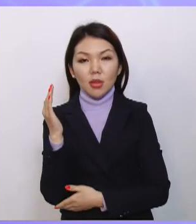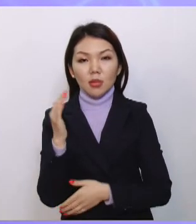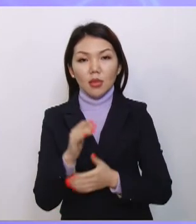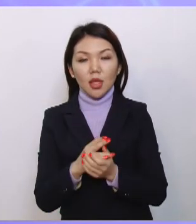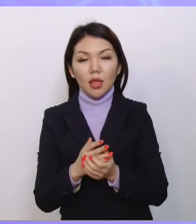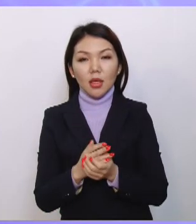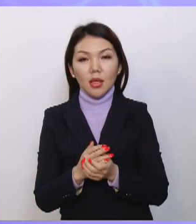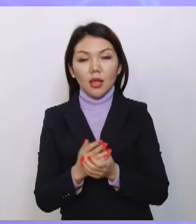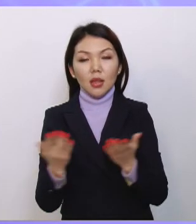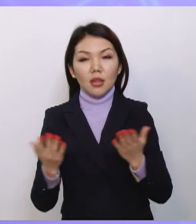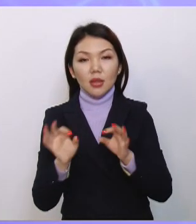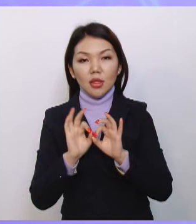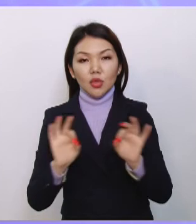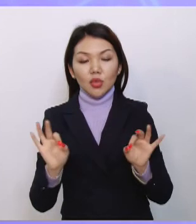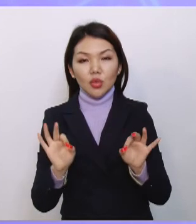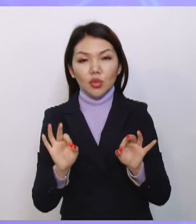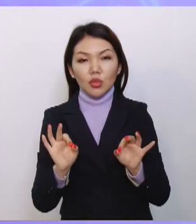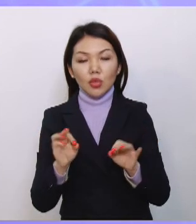Мөмөлөр ширин, жыттуу.